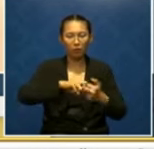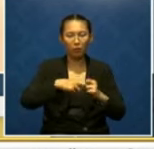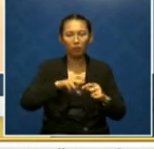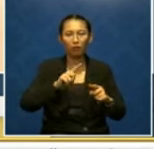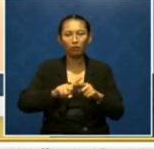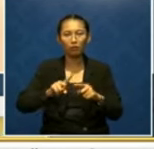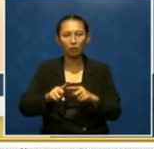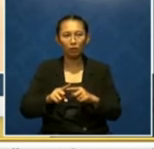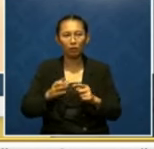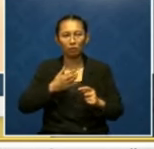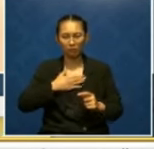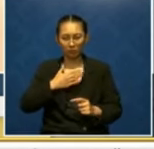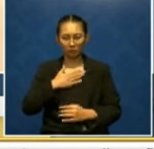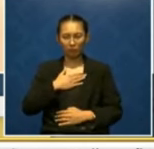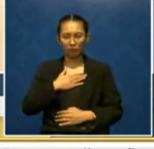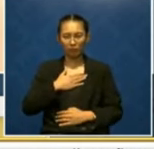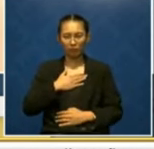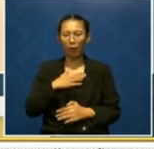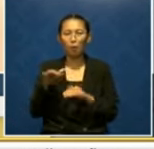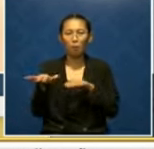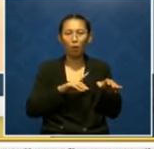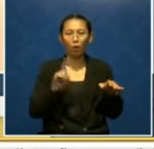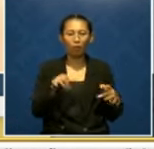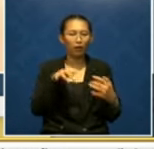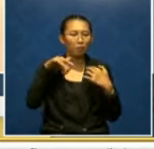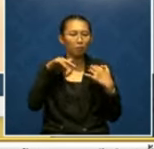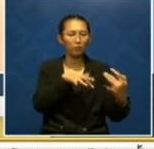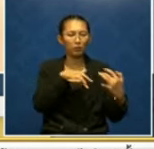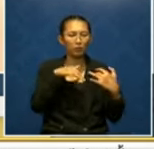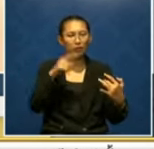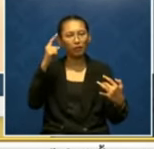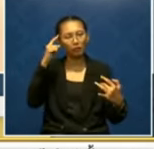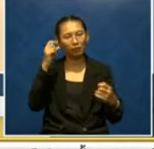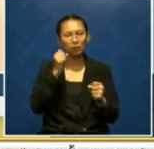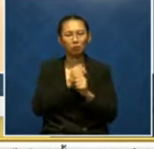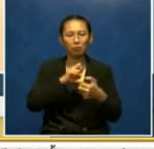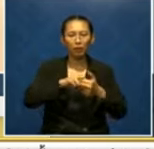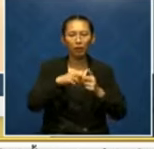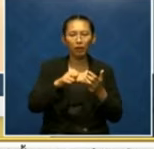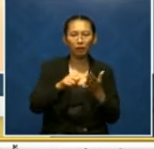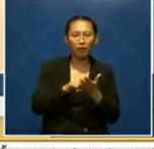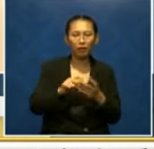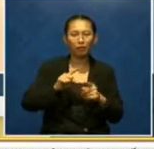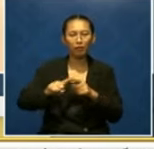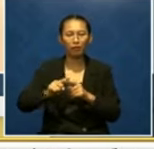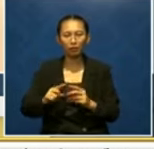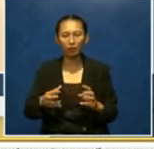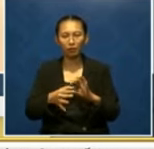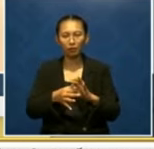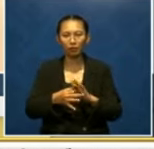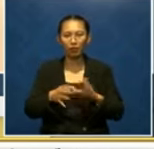งรายเมื่อไหร่ดิฉันยินดีเป็นผู้ประสานงานในการหาทางออกร่วมกันระหว่างภาครัฐและ